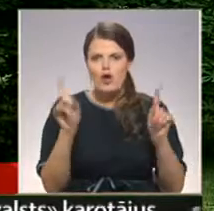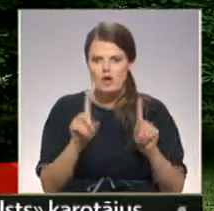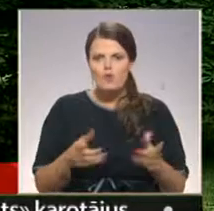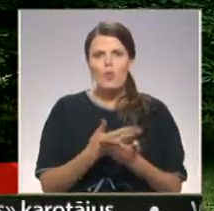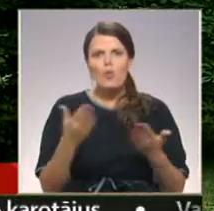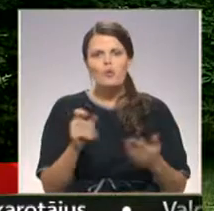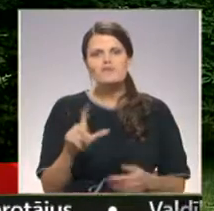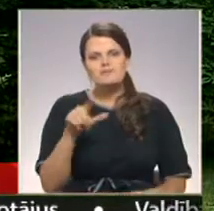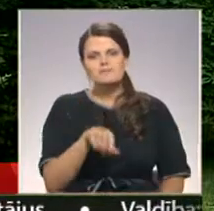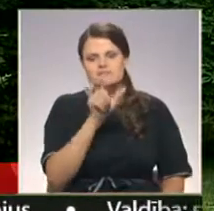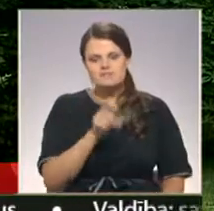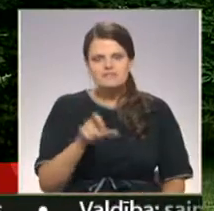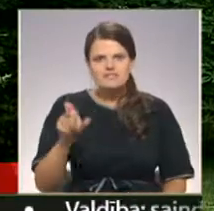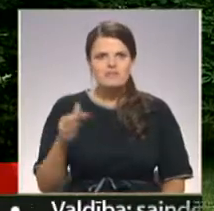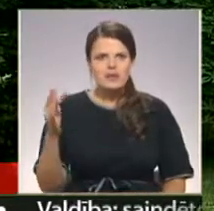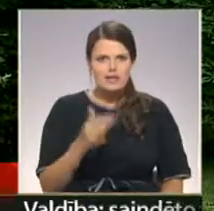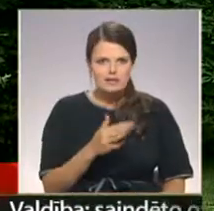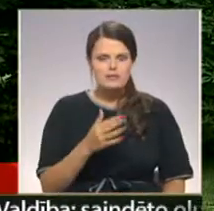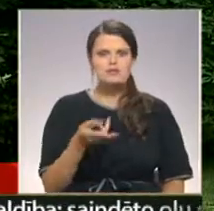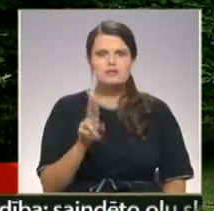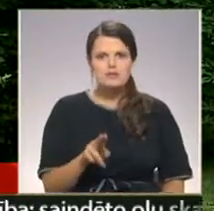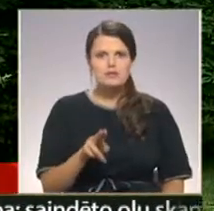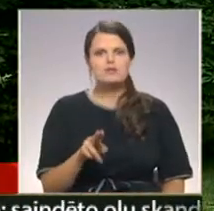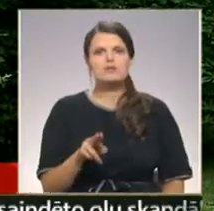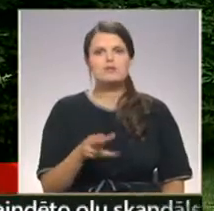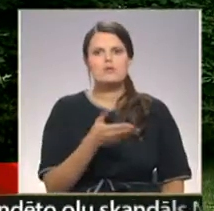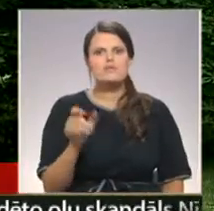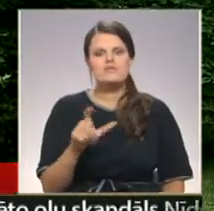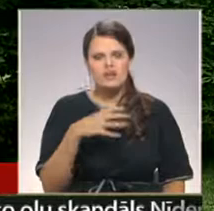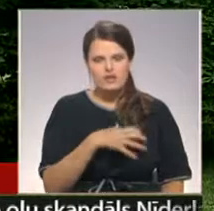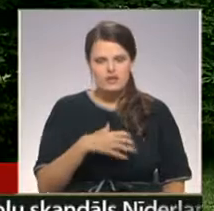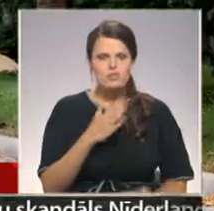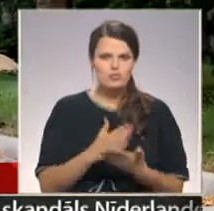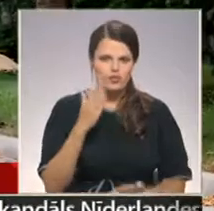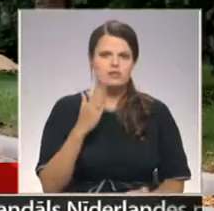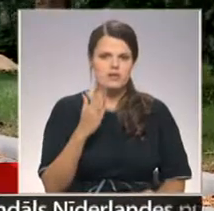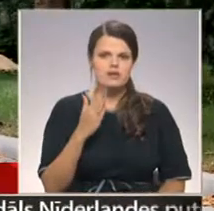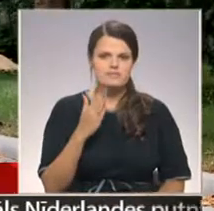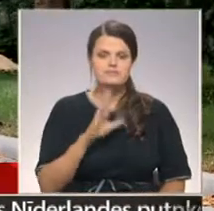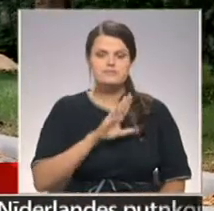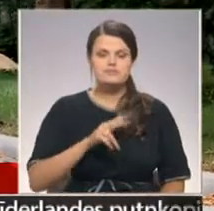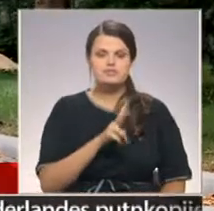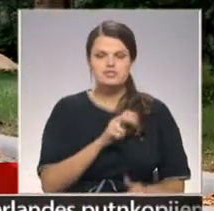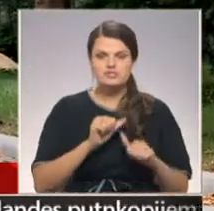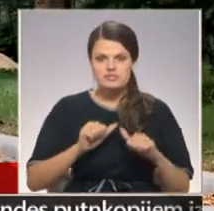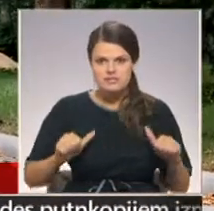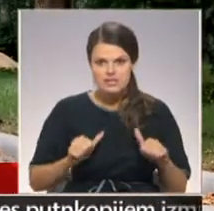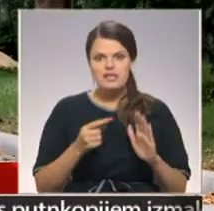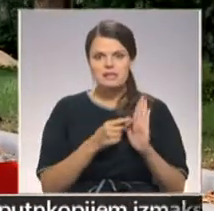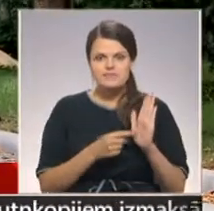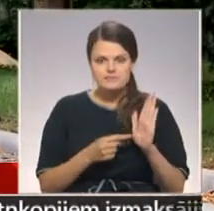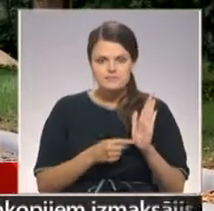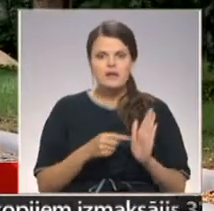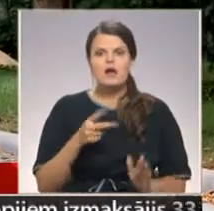kur vairāk šie te cilvēki nāk un kur viņiem tas ir nepieciešamāks. Nu, noteikti, kad jā. Pēc sociālā dienas datiem